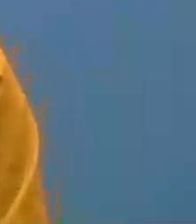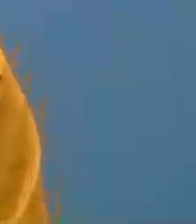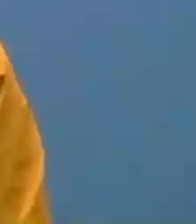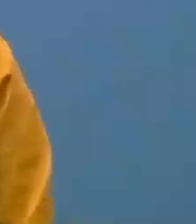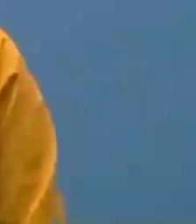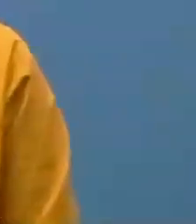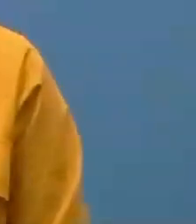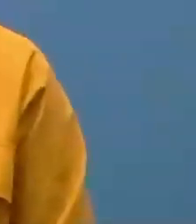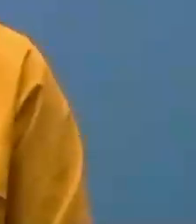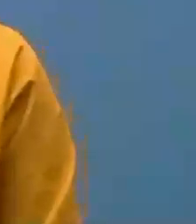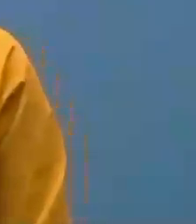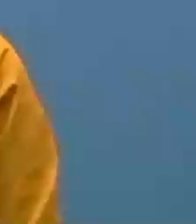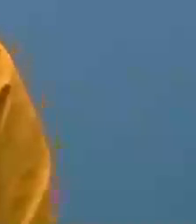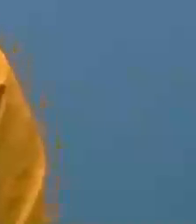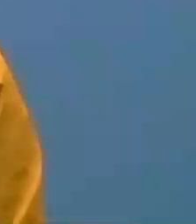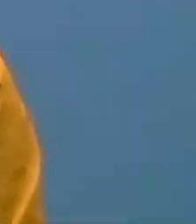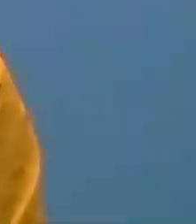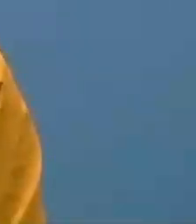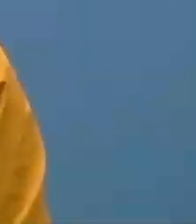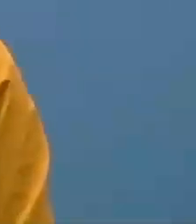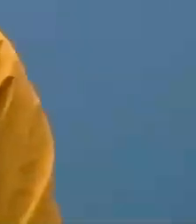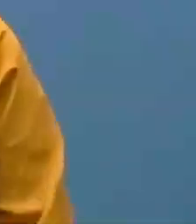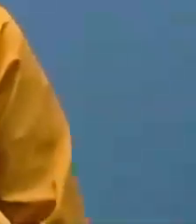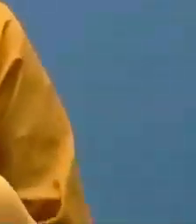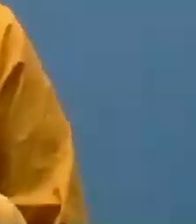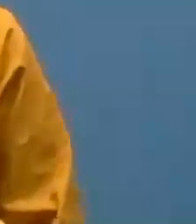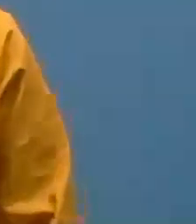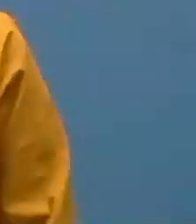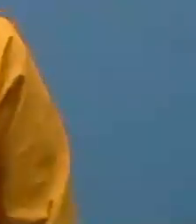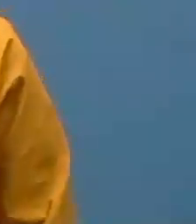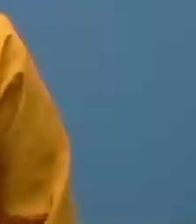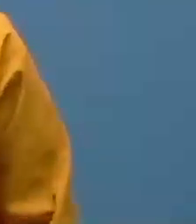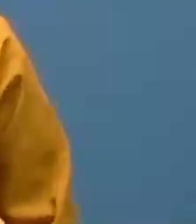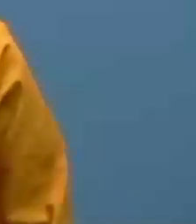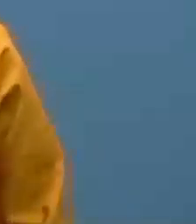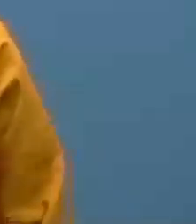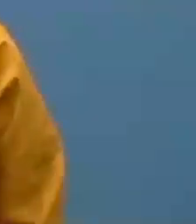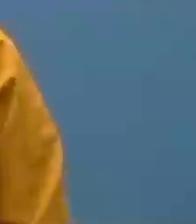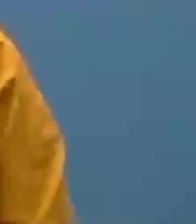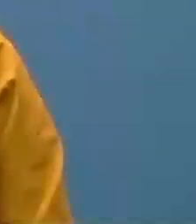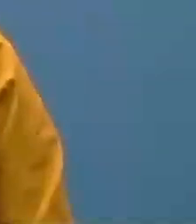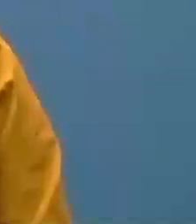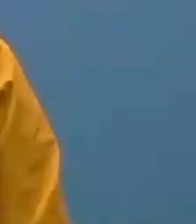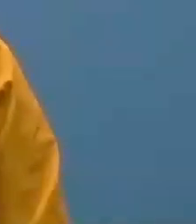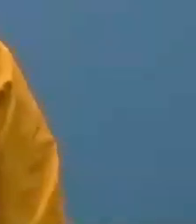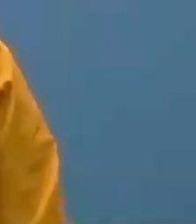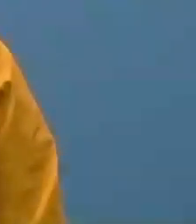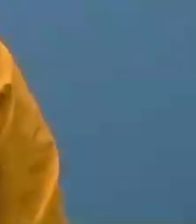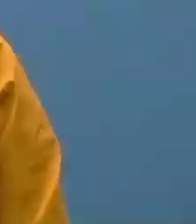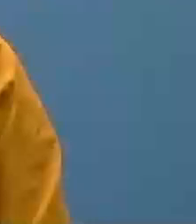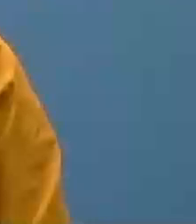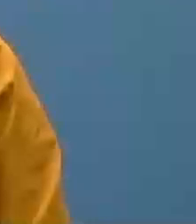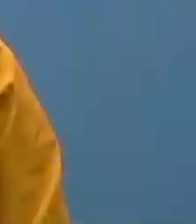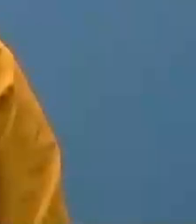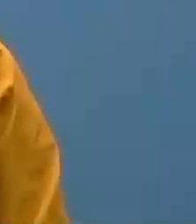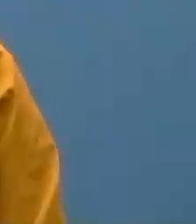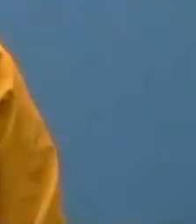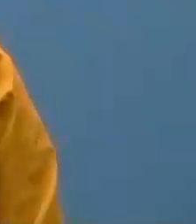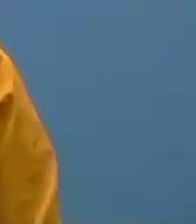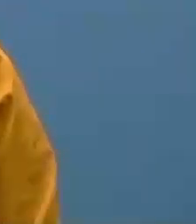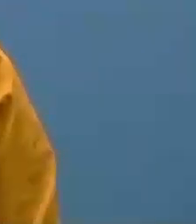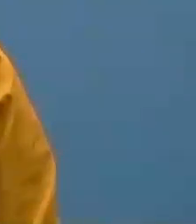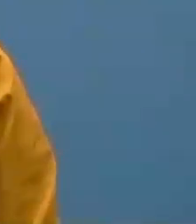所以呢，这个是最大的辩论，我们应该有的辩论，谁是真正的神，谁能够给我们人生的问题的答案